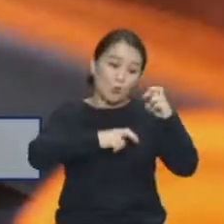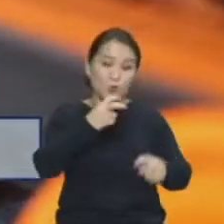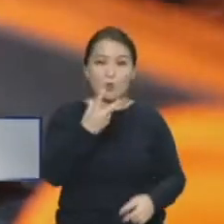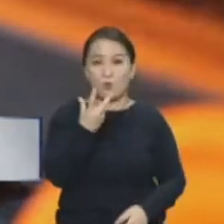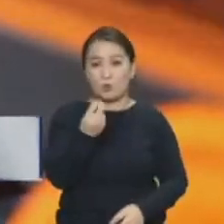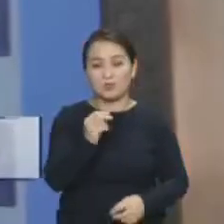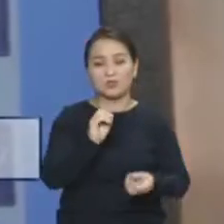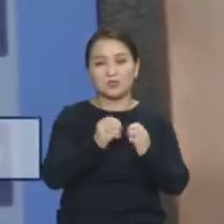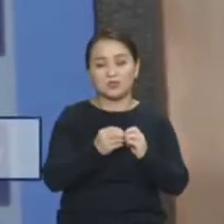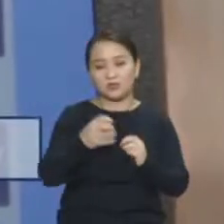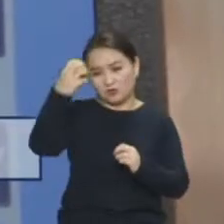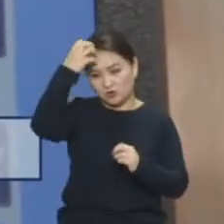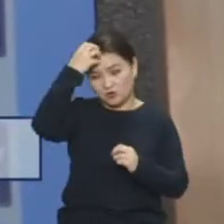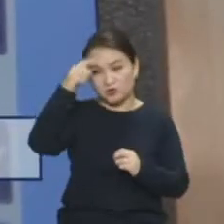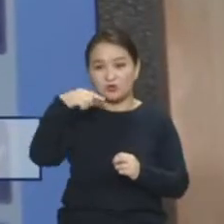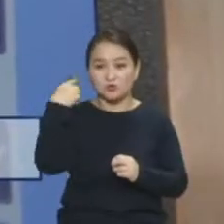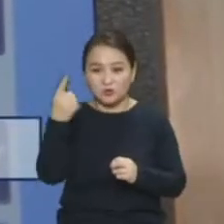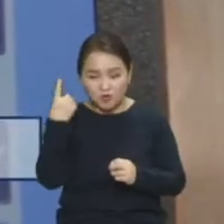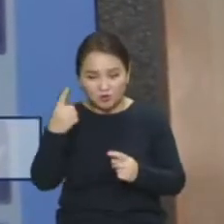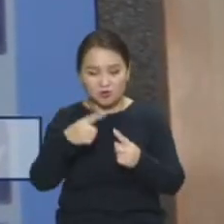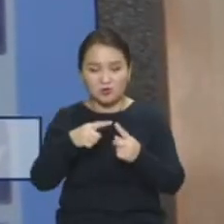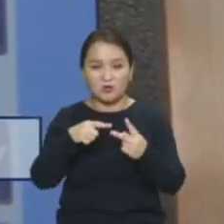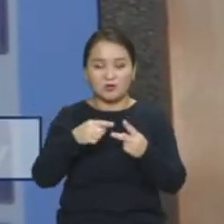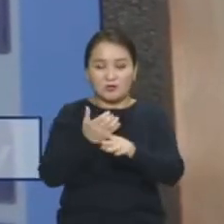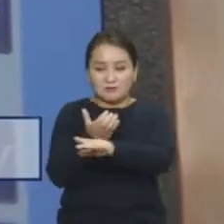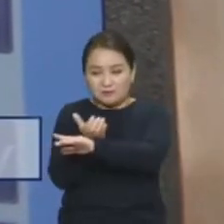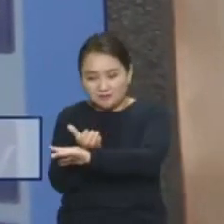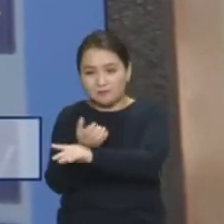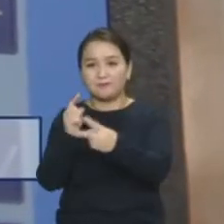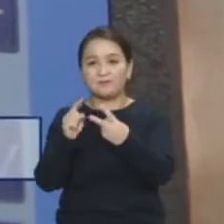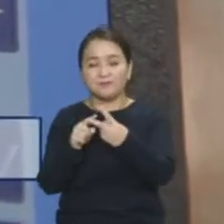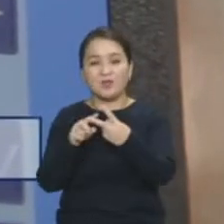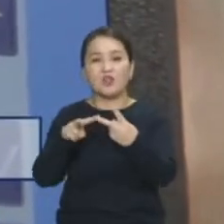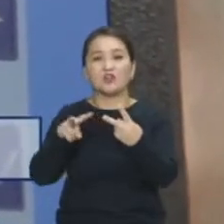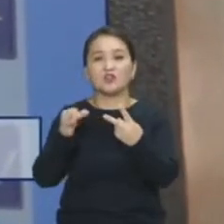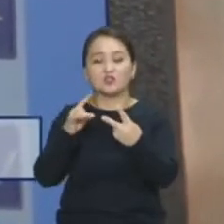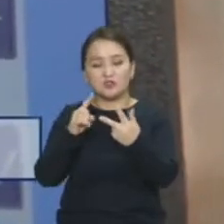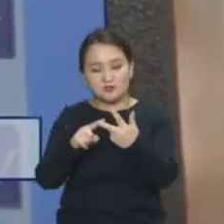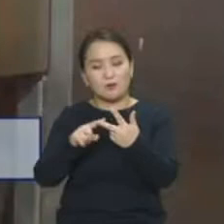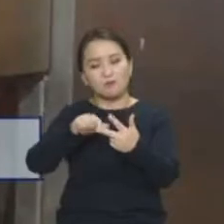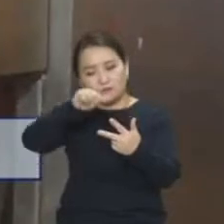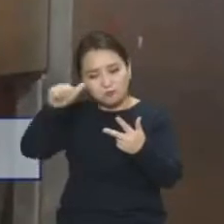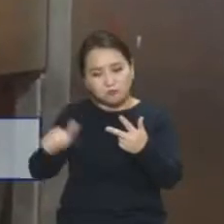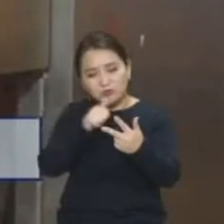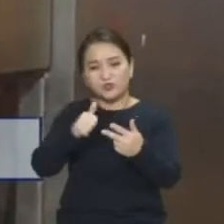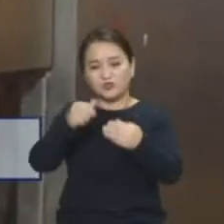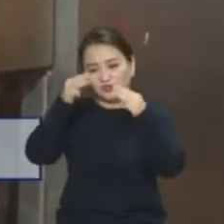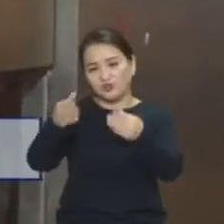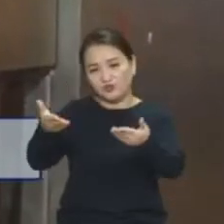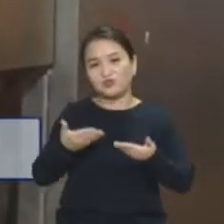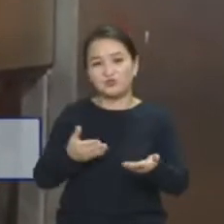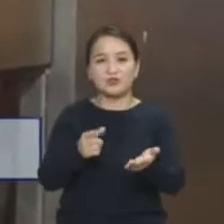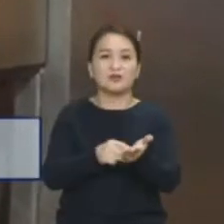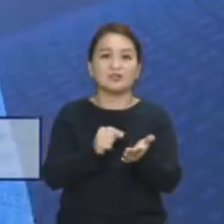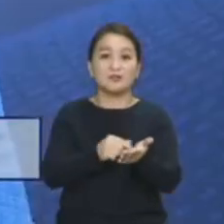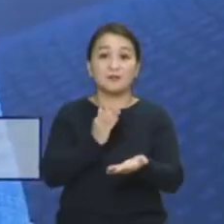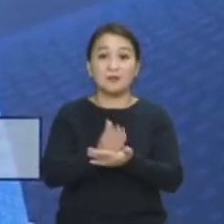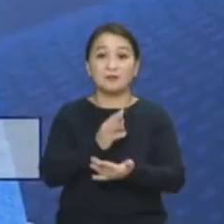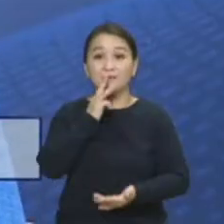үйлдвэрлэлийг боддоор явуулахад төрөөс эрчим хүч, тээвэр, логистик зэрэг дэд бүтцийн бүтээн байгуулалтуудыг давхар шийдэх шаардлага үүсэж байгаа юм